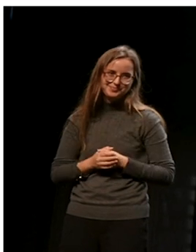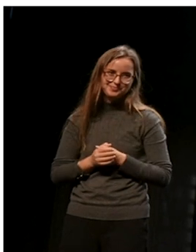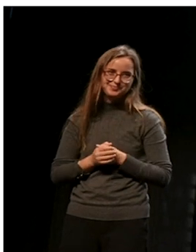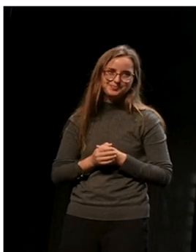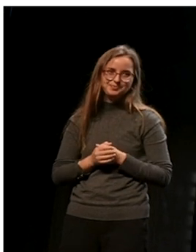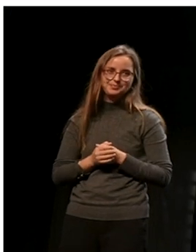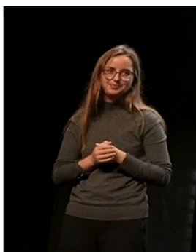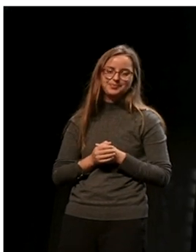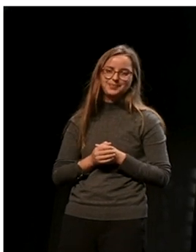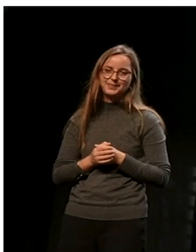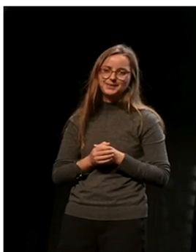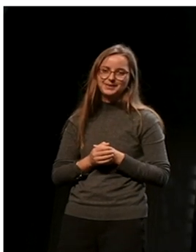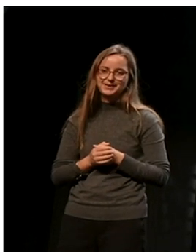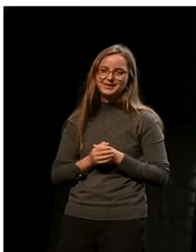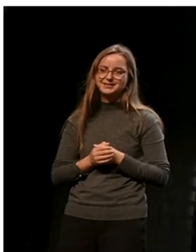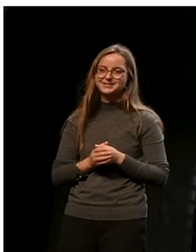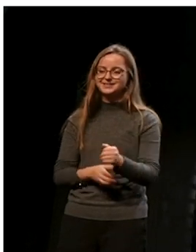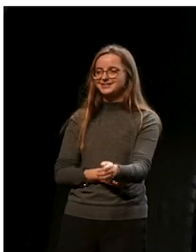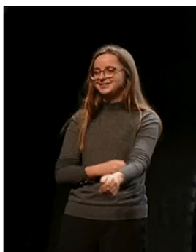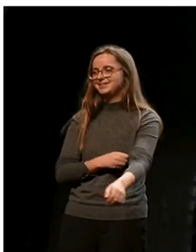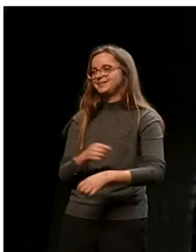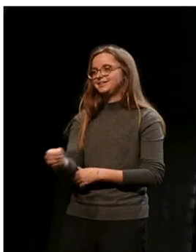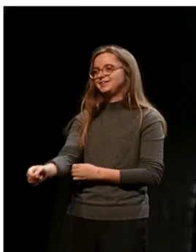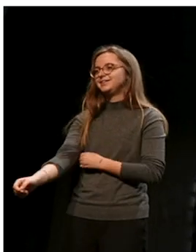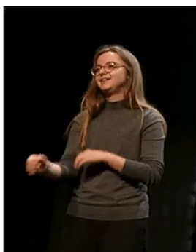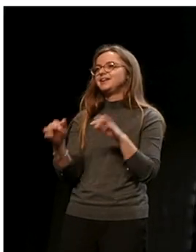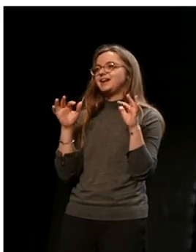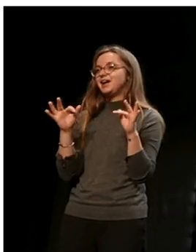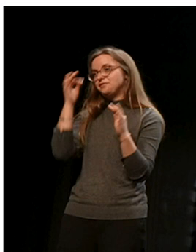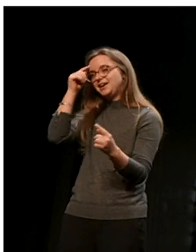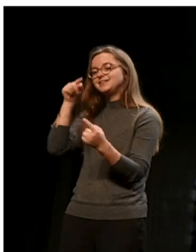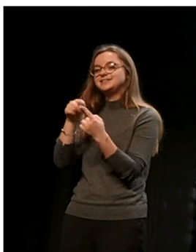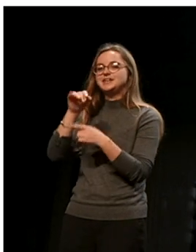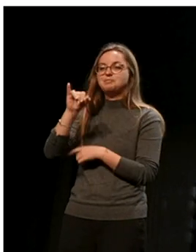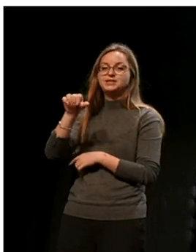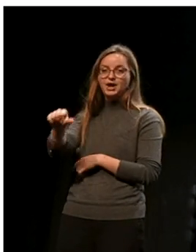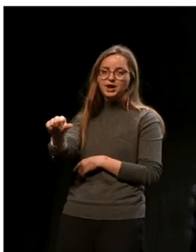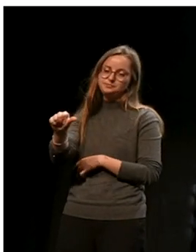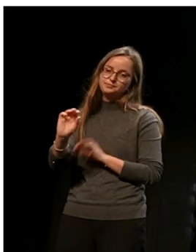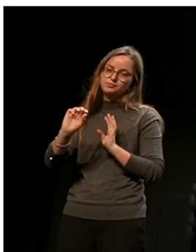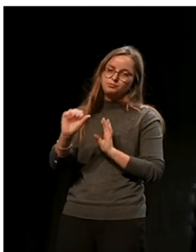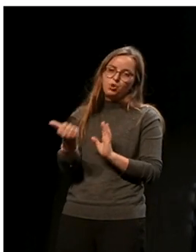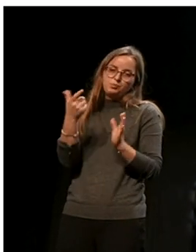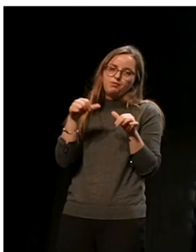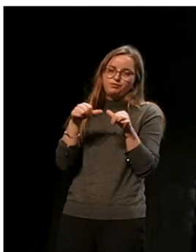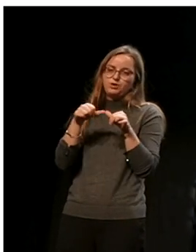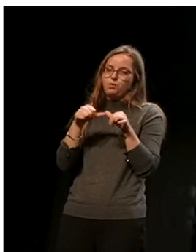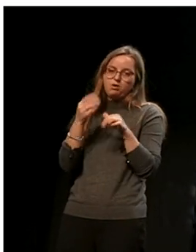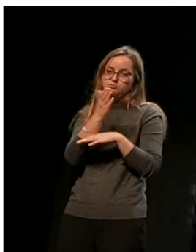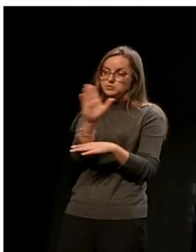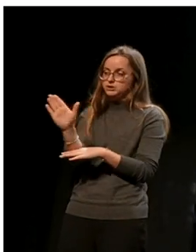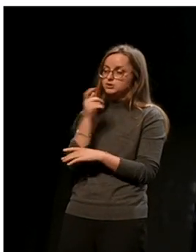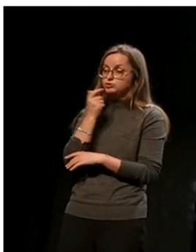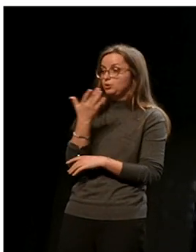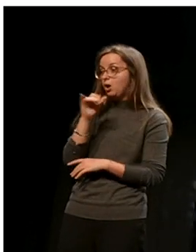et d'avancer. Concernant justement un peu le sujet, dans un premier temps, l'idée c'est de présenter un peu ce que c'est que les IA, en fait, enfin les